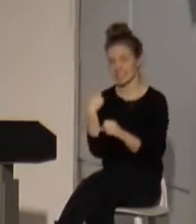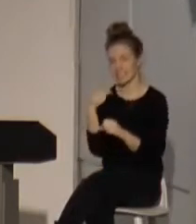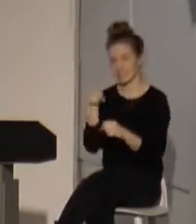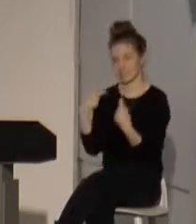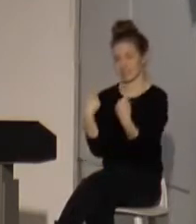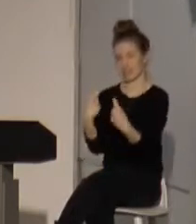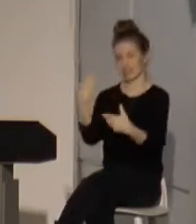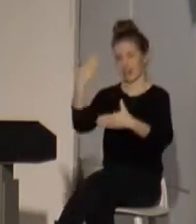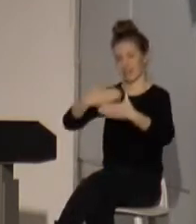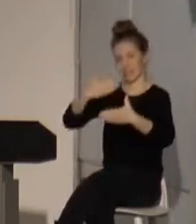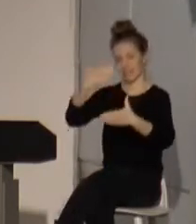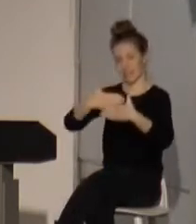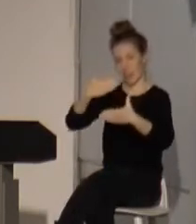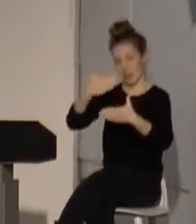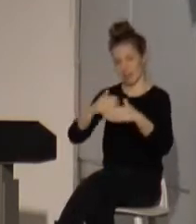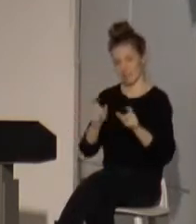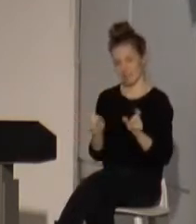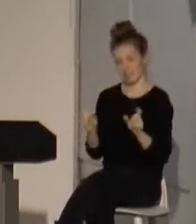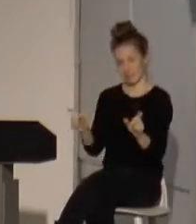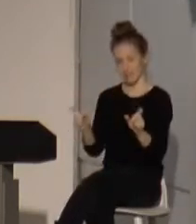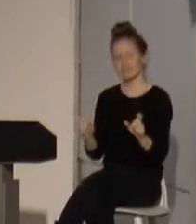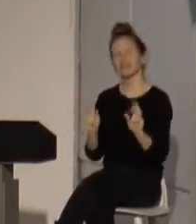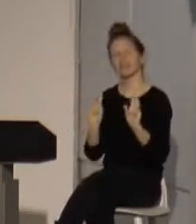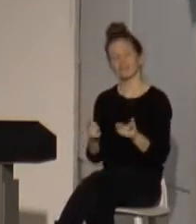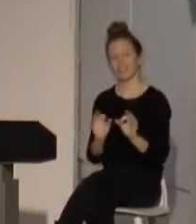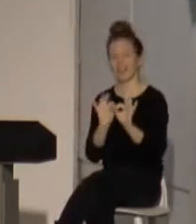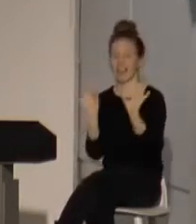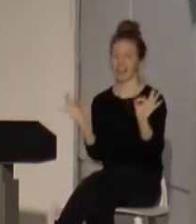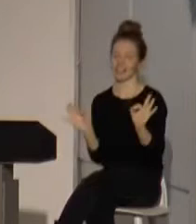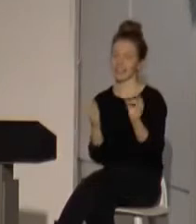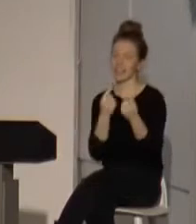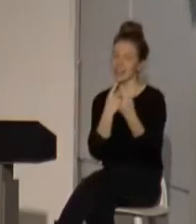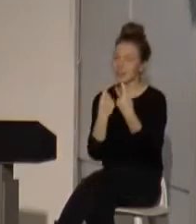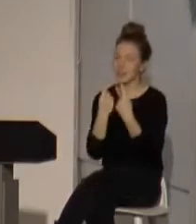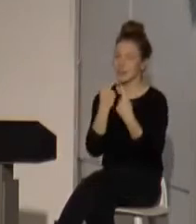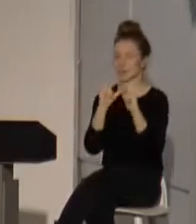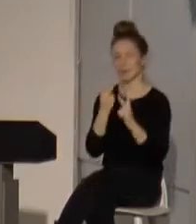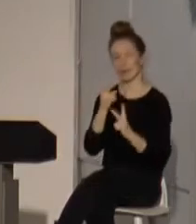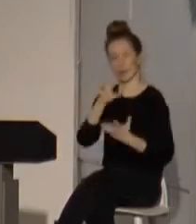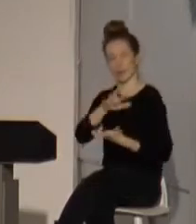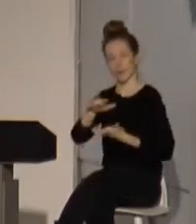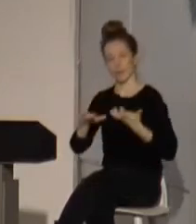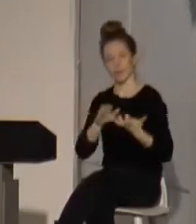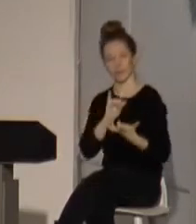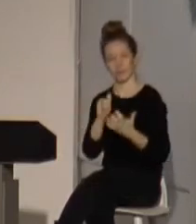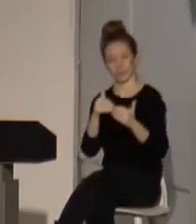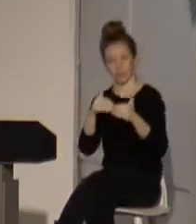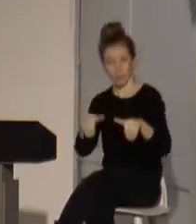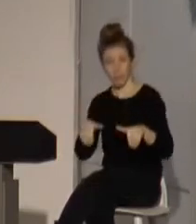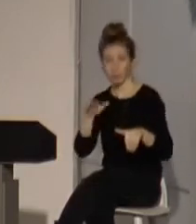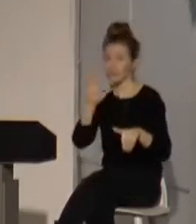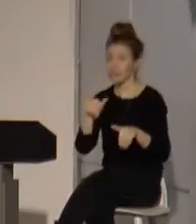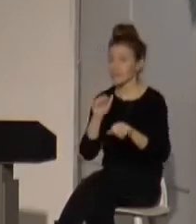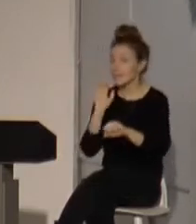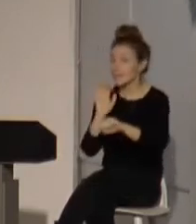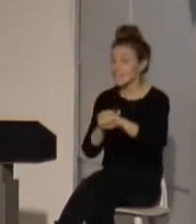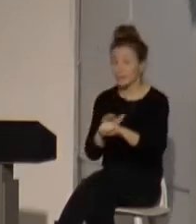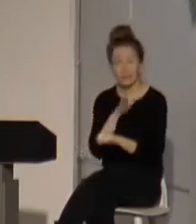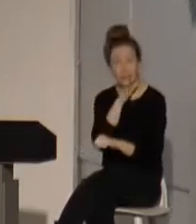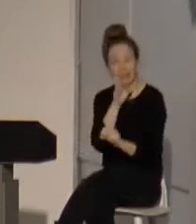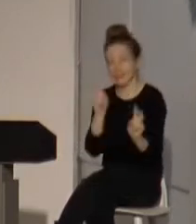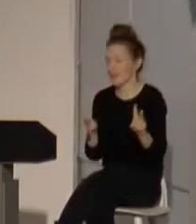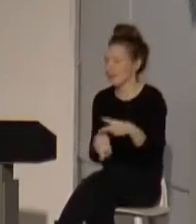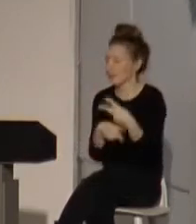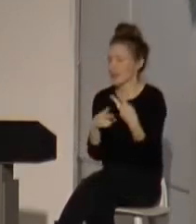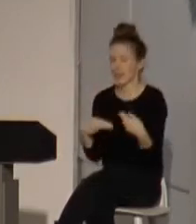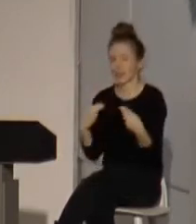מחסומים, אז אנחנו יכולים לדבר בצורה מורכבת יותר על מוגבלות, וגם לזהות שהבעיה היא לא יכולה